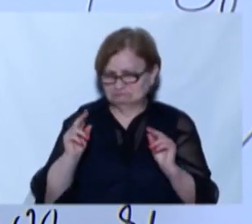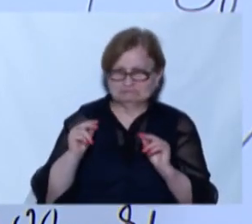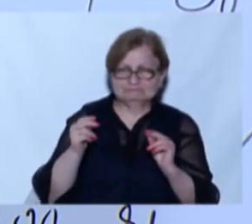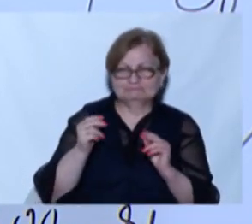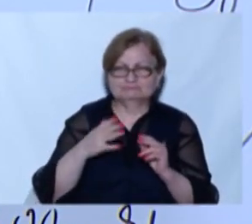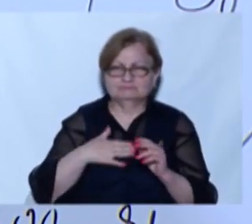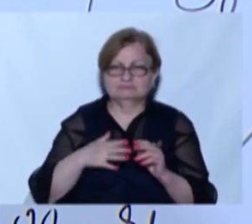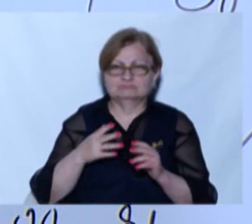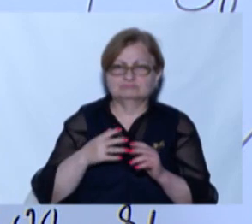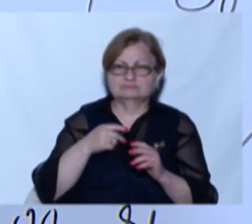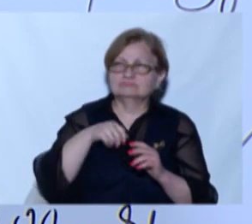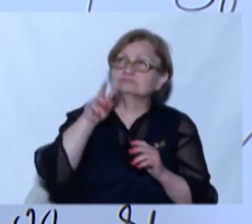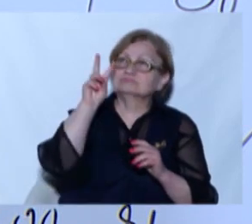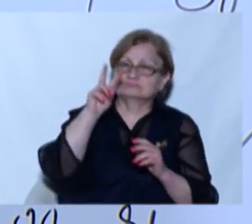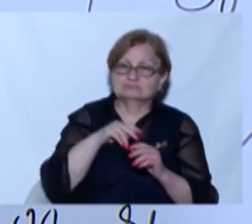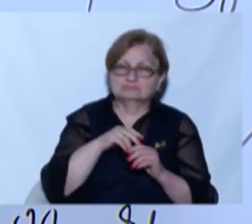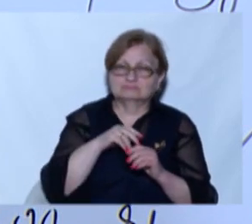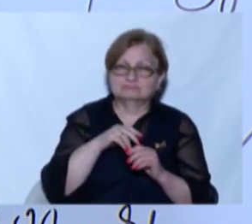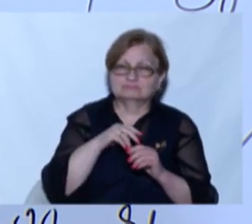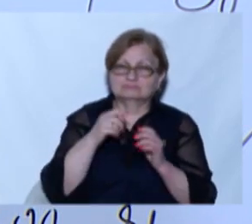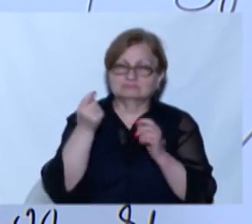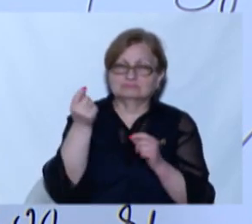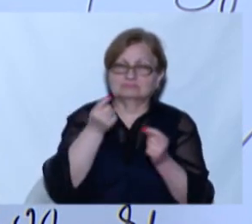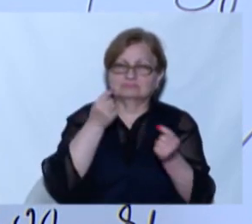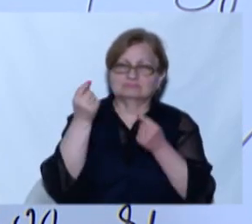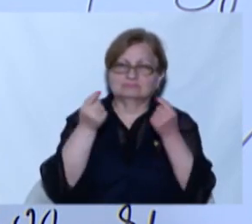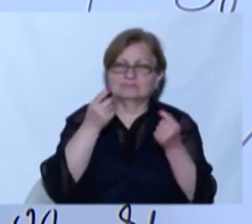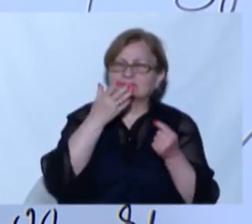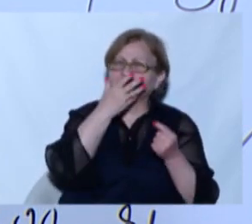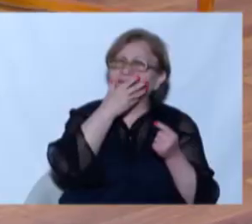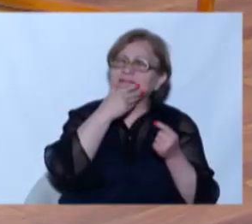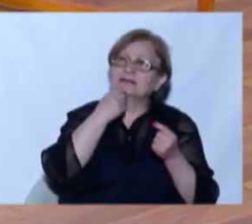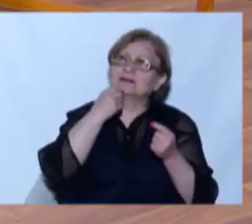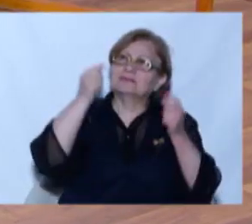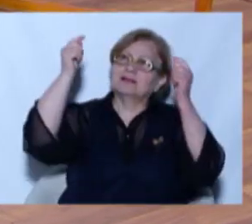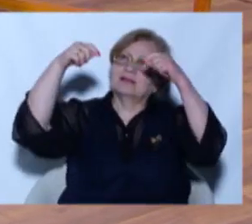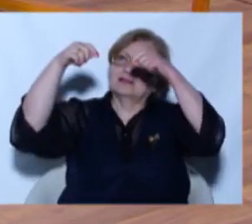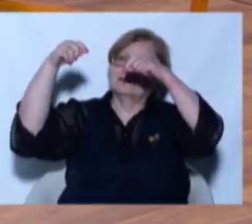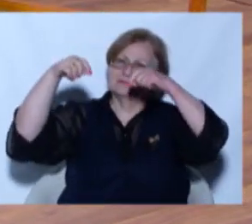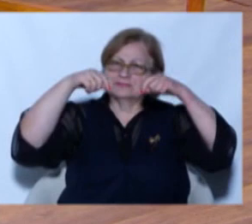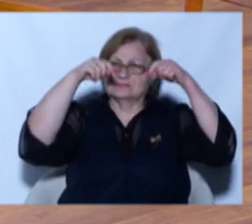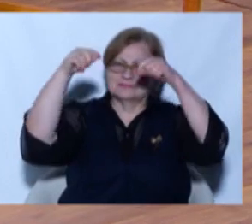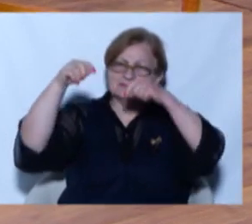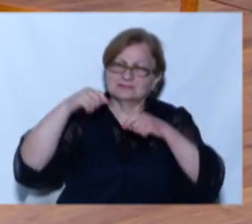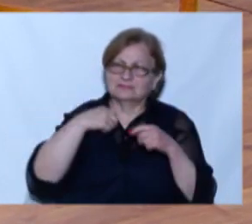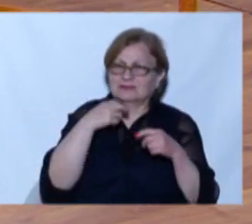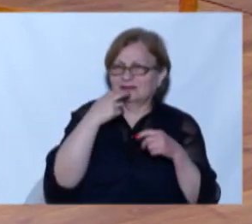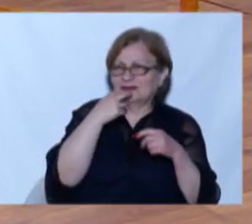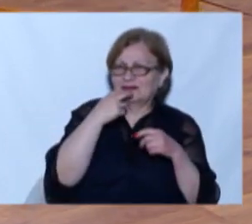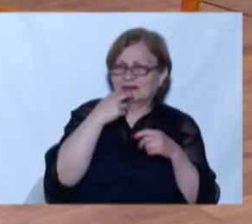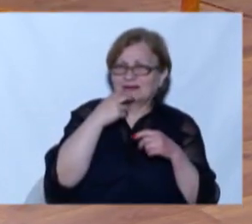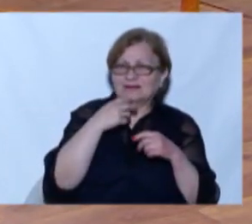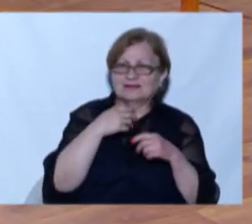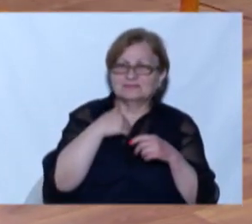ნატკენი. ავიხედე მაღლა. მაყვლის კუნძულები ისე ლამაზად იყო გადმოკიდებული წნორიდან. გამეღიმა და